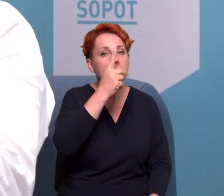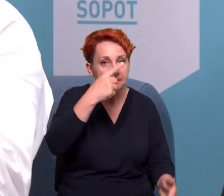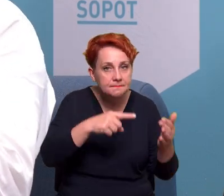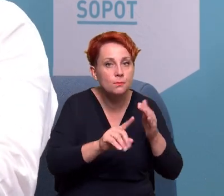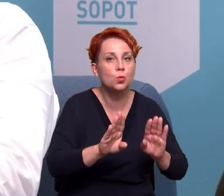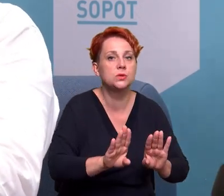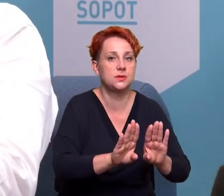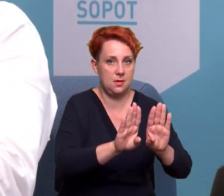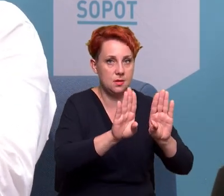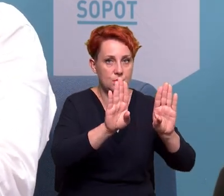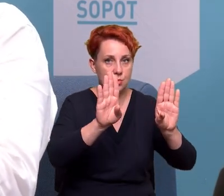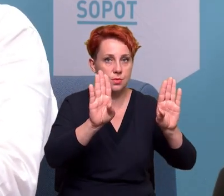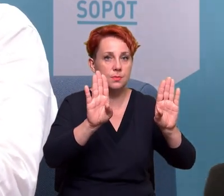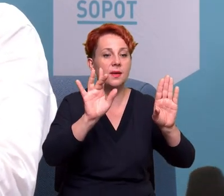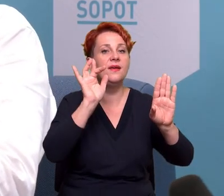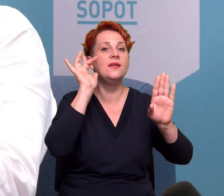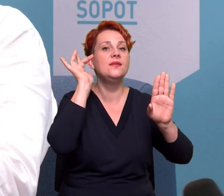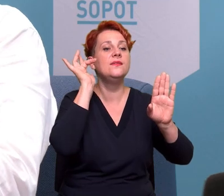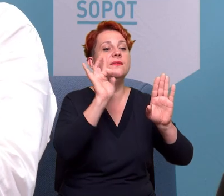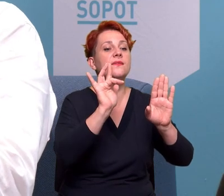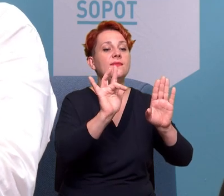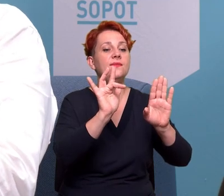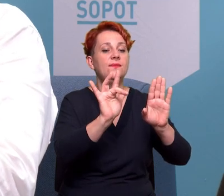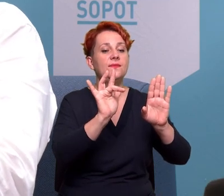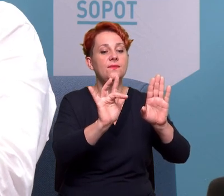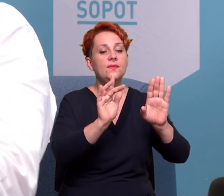muzeów, które są takimi